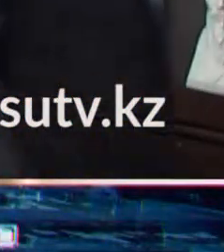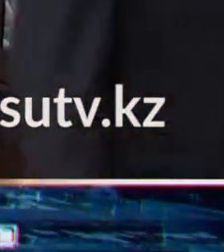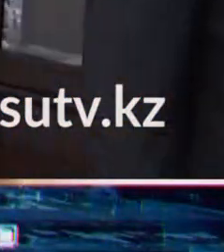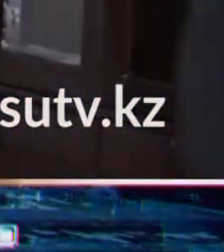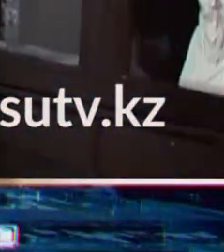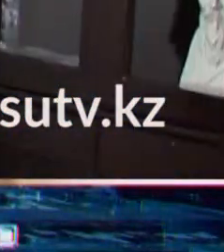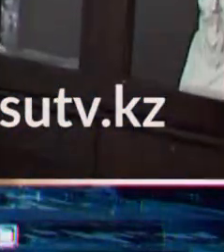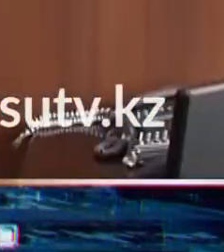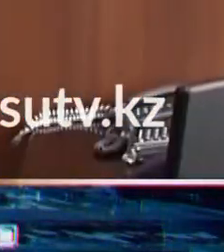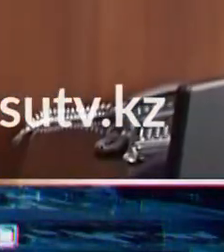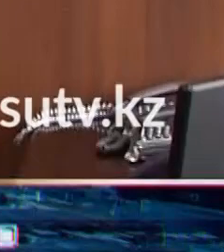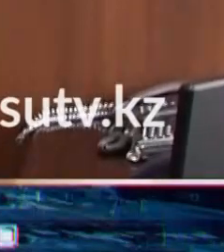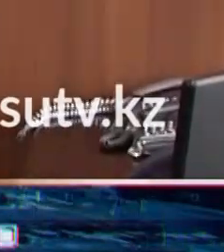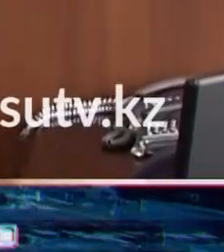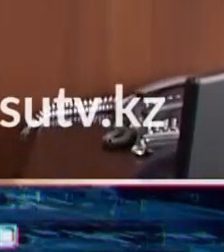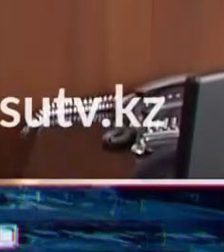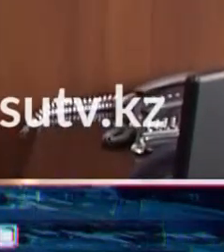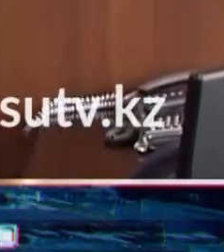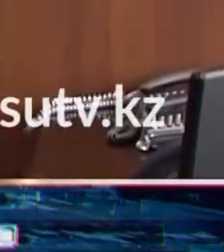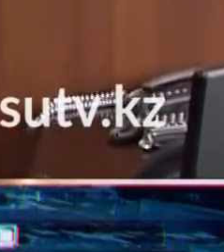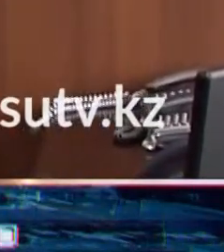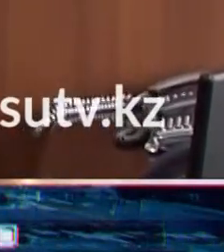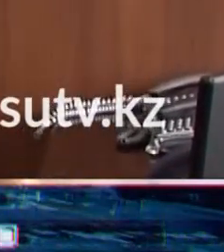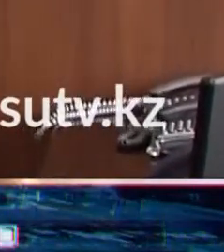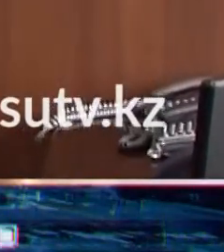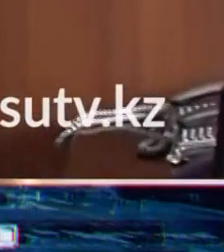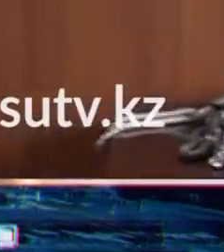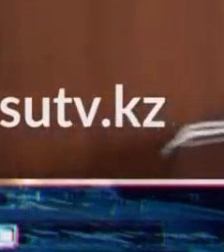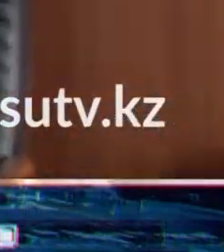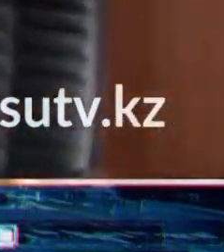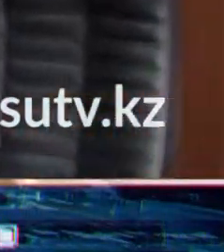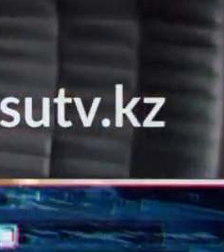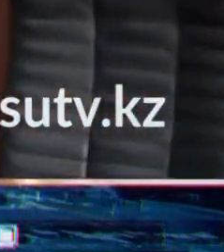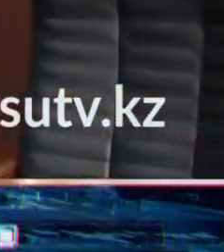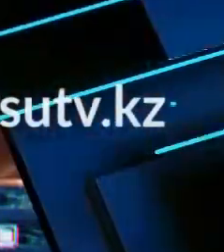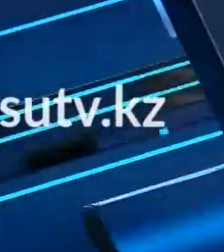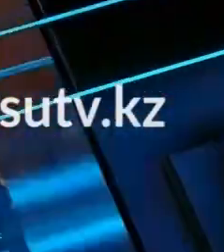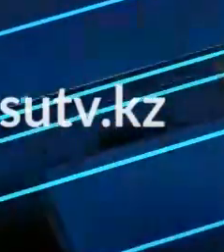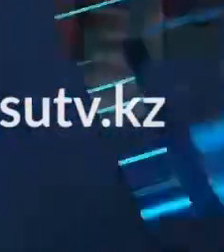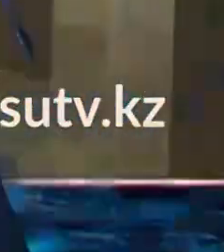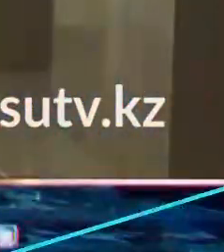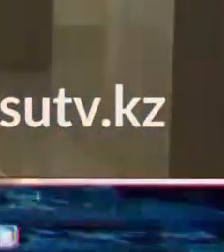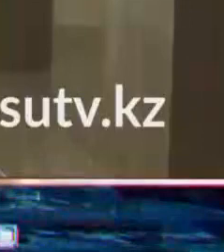Қаратал ауданына жаңа әкім тағайындалды. Бұл лауазымды енді Ерлан Шойұлы Исабеков атқарады.